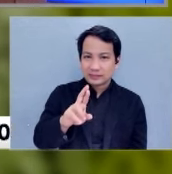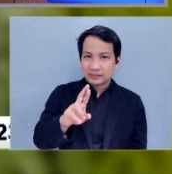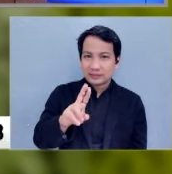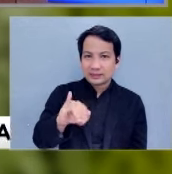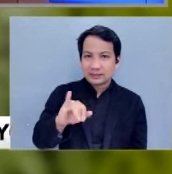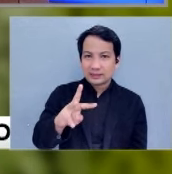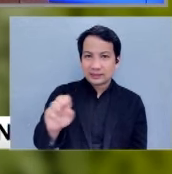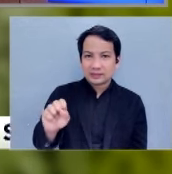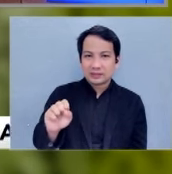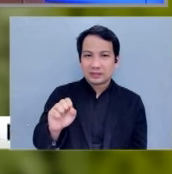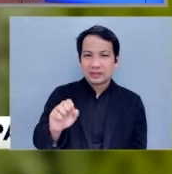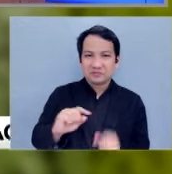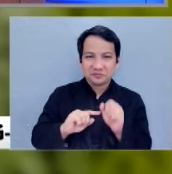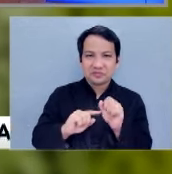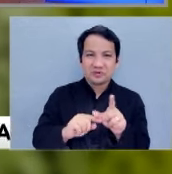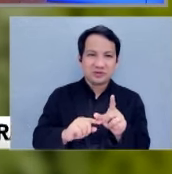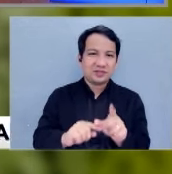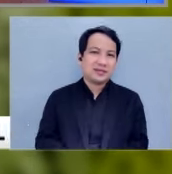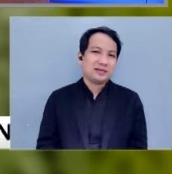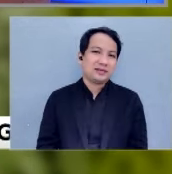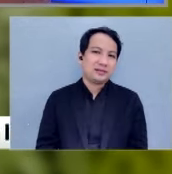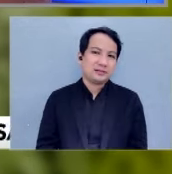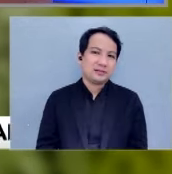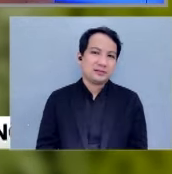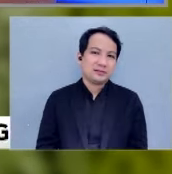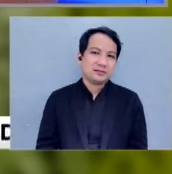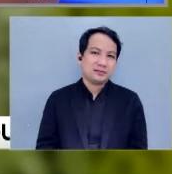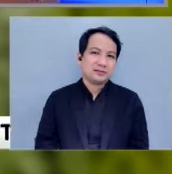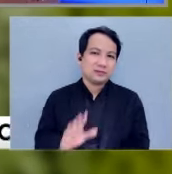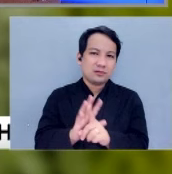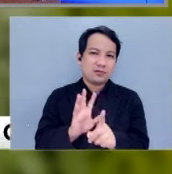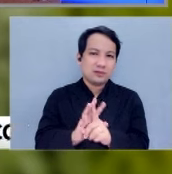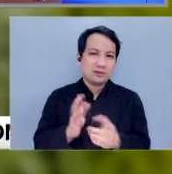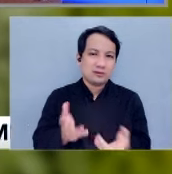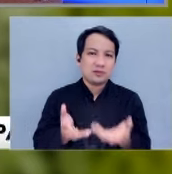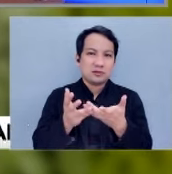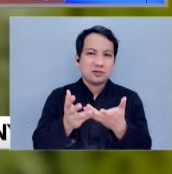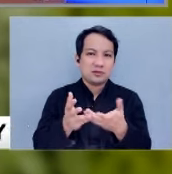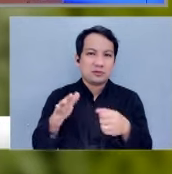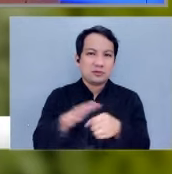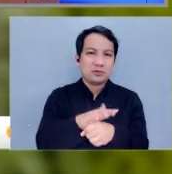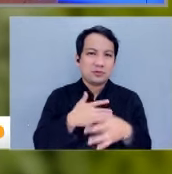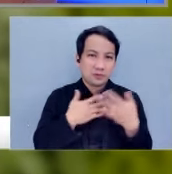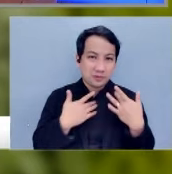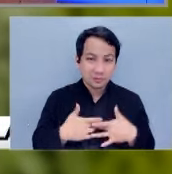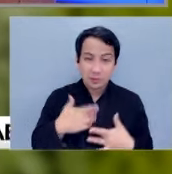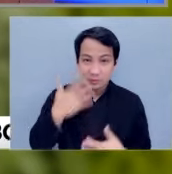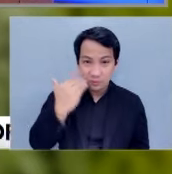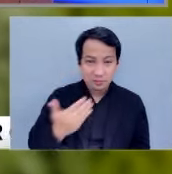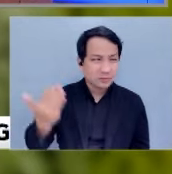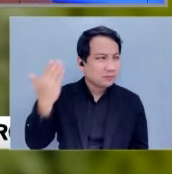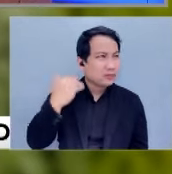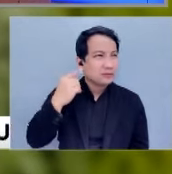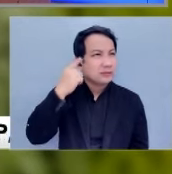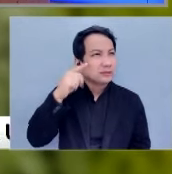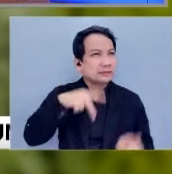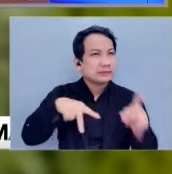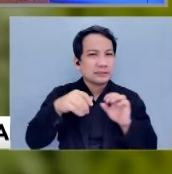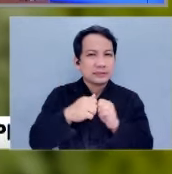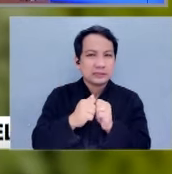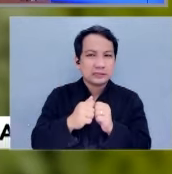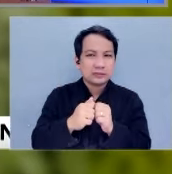Tsaka, I'm sure kung River Maya fan ka, sobrang punong-puno yung puso mo. Kasi I think the last time they performed together was